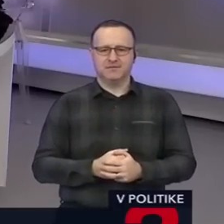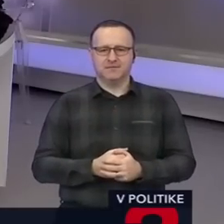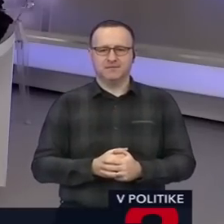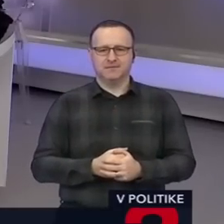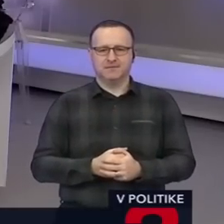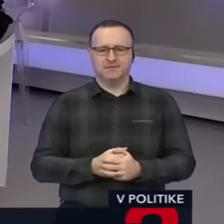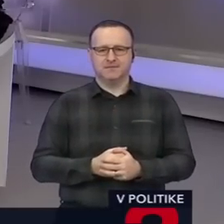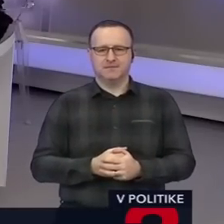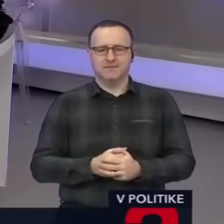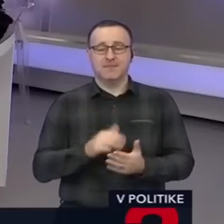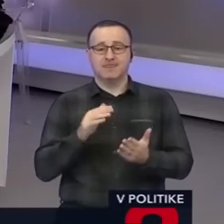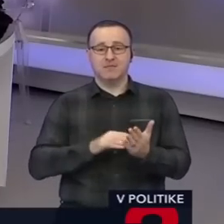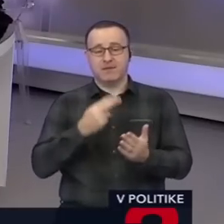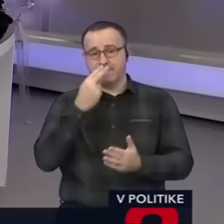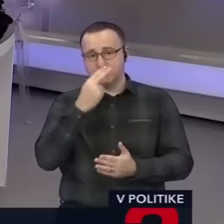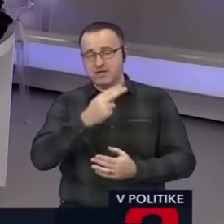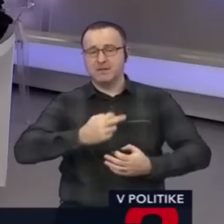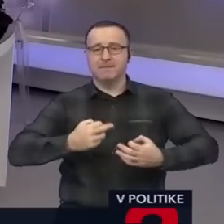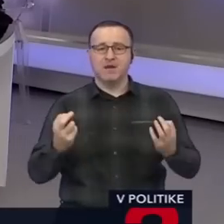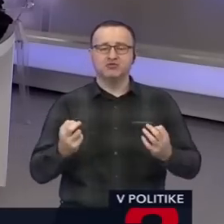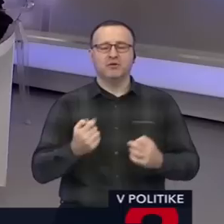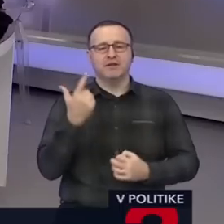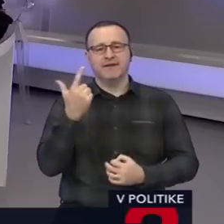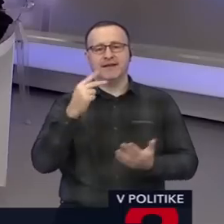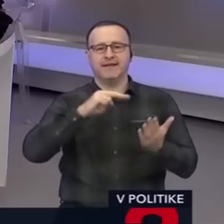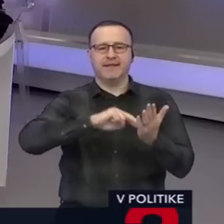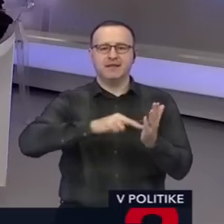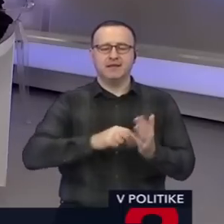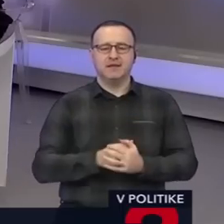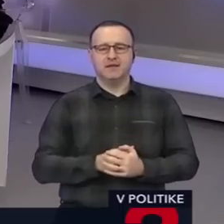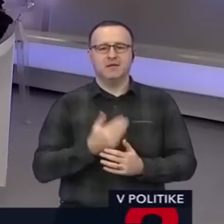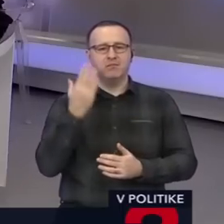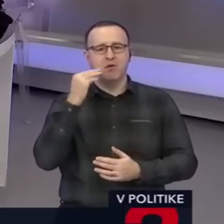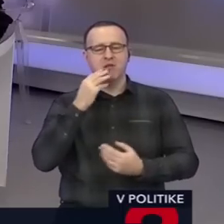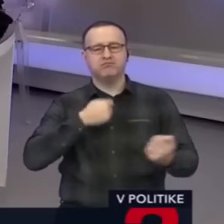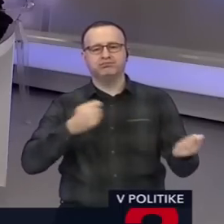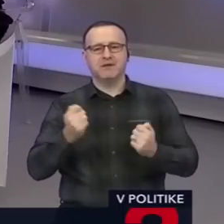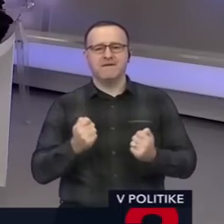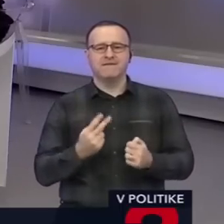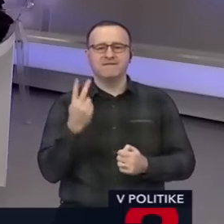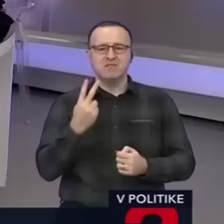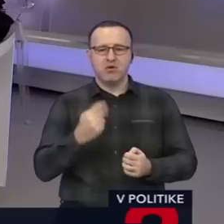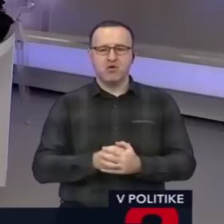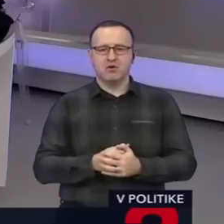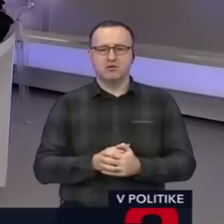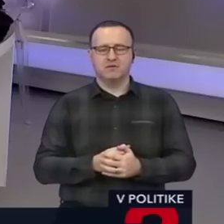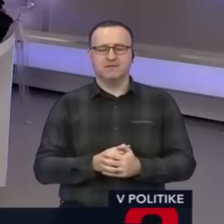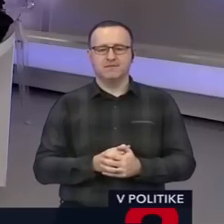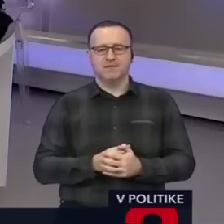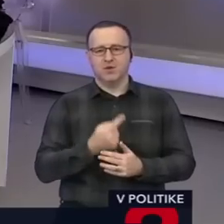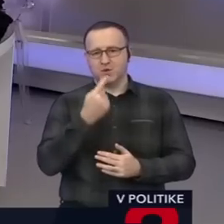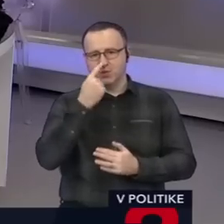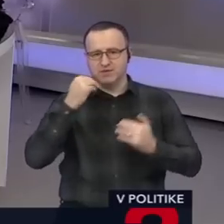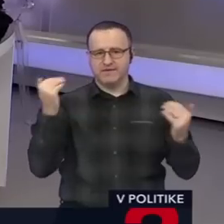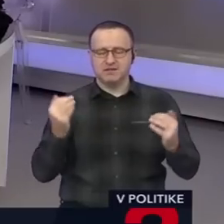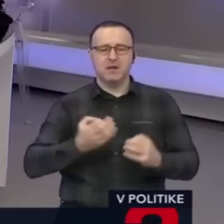Čiže treba sa pozrieť na to, že prečo práve tieto dve techniky, na ktorý bol biznis Výbocha cez Výling nasadené na Ruskú federáciu, že